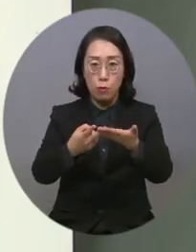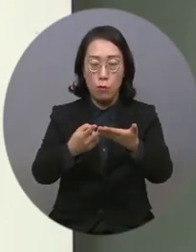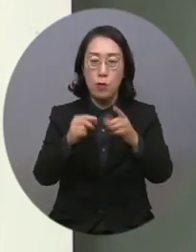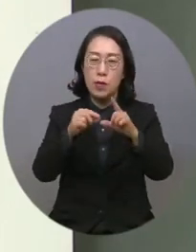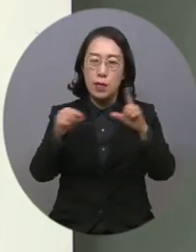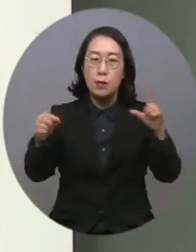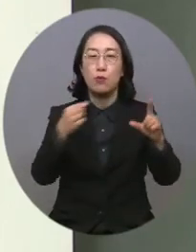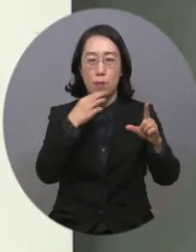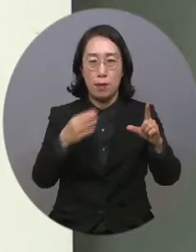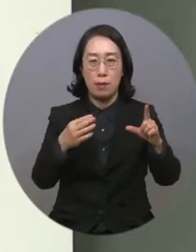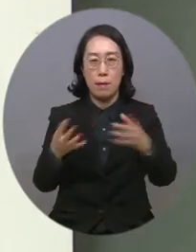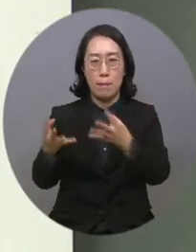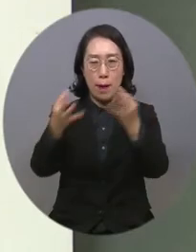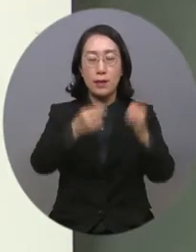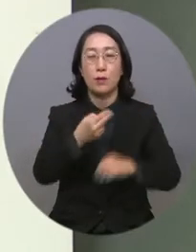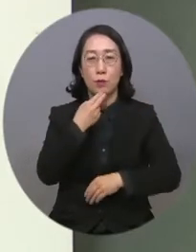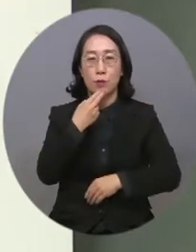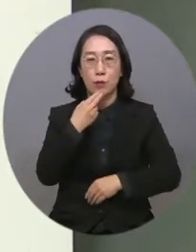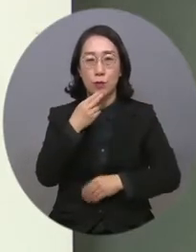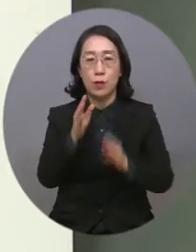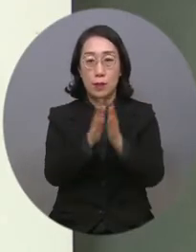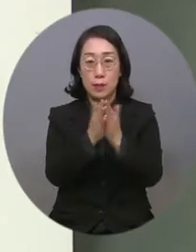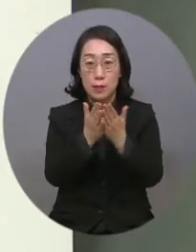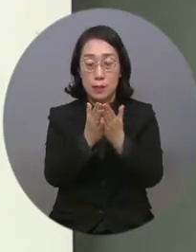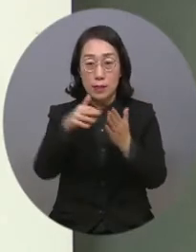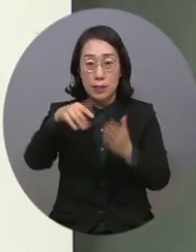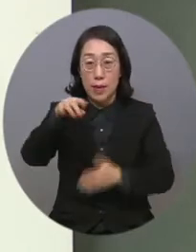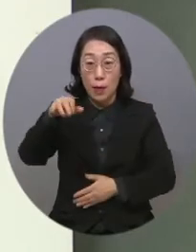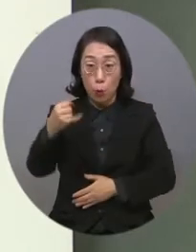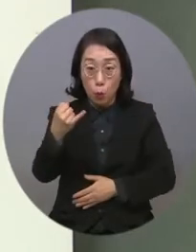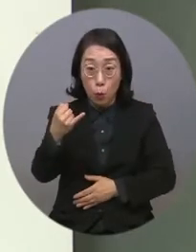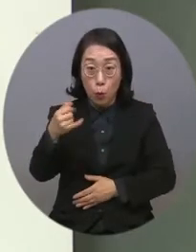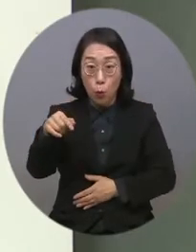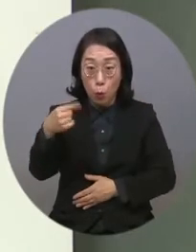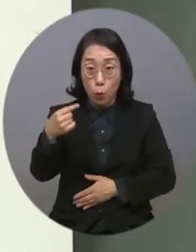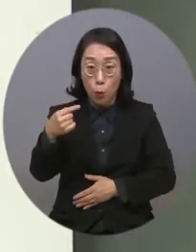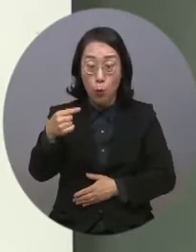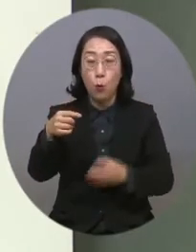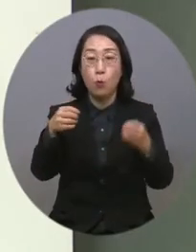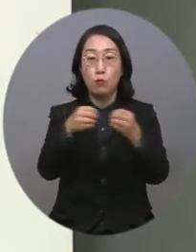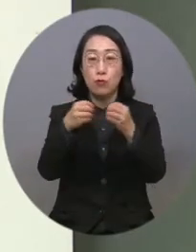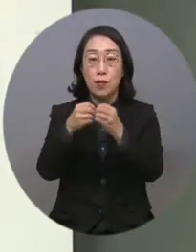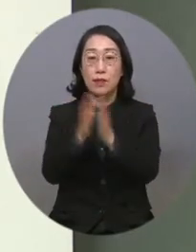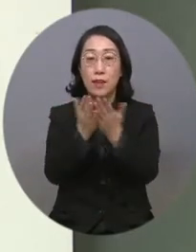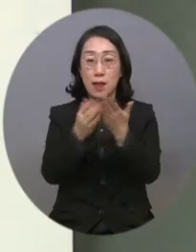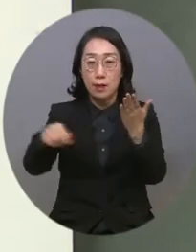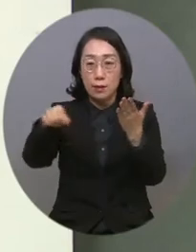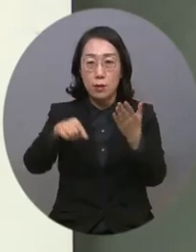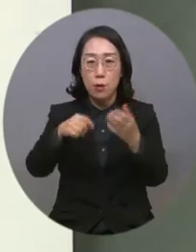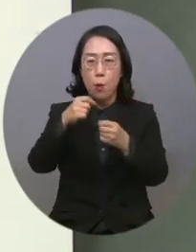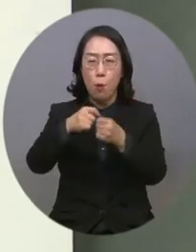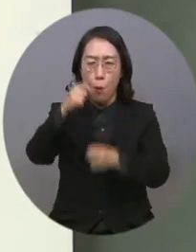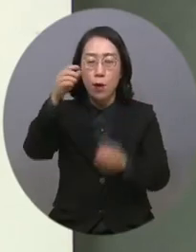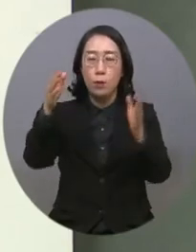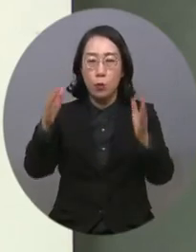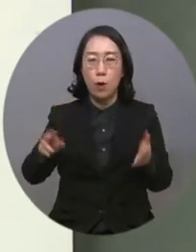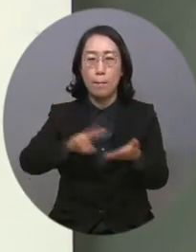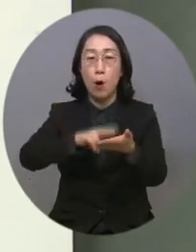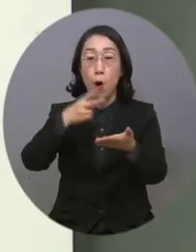알고 있습니다. 이런 그 체코 문학을 아주 손수 수십 년 동안을 번역을 해서